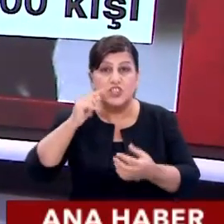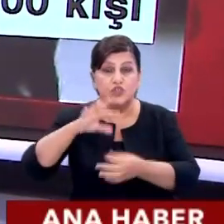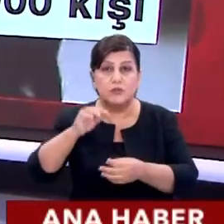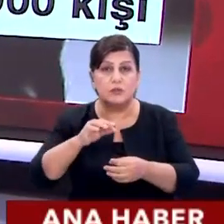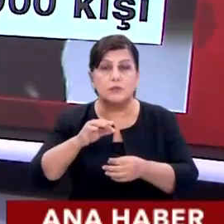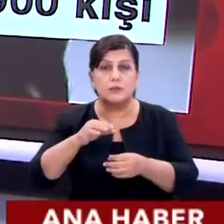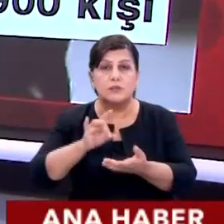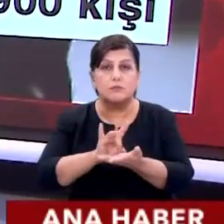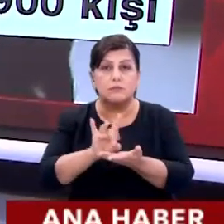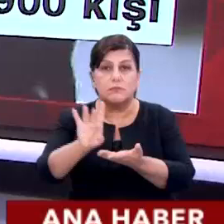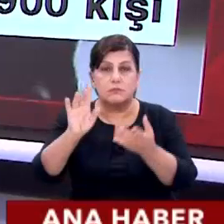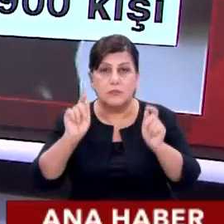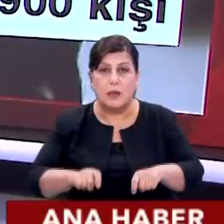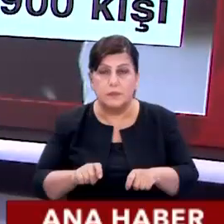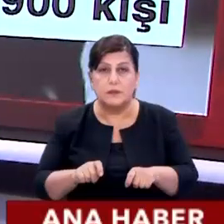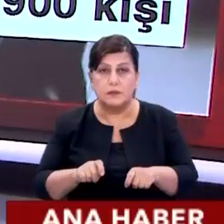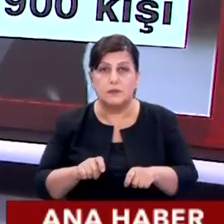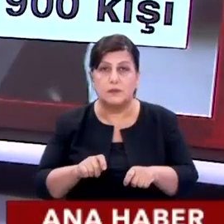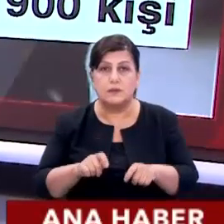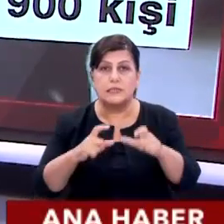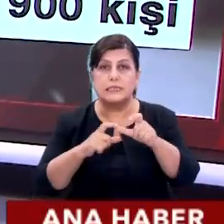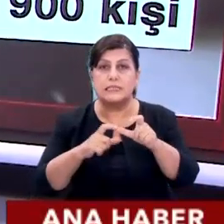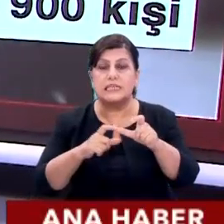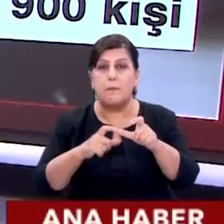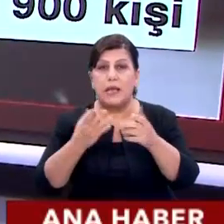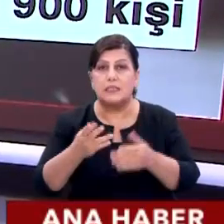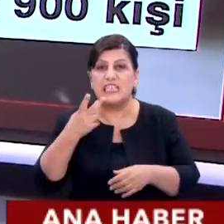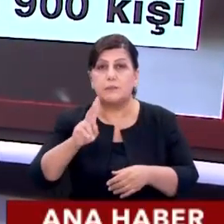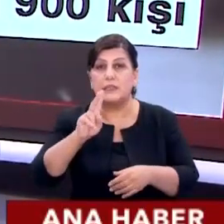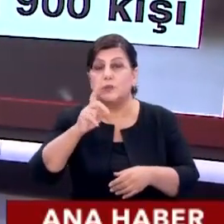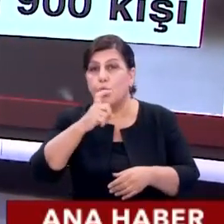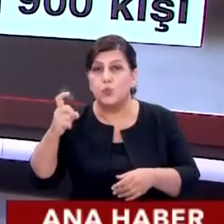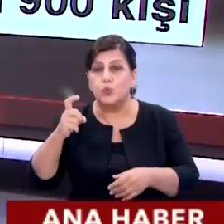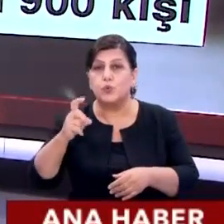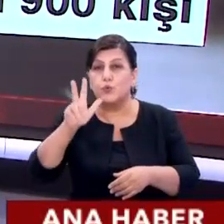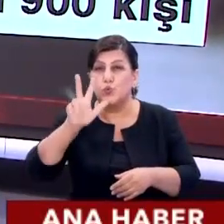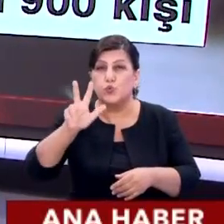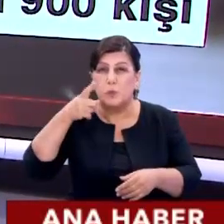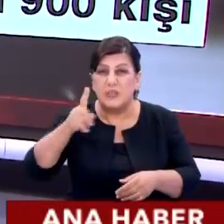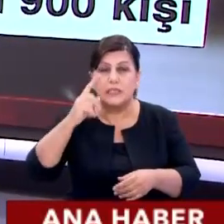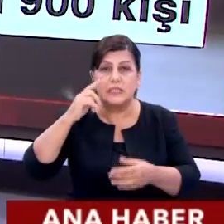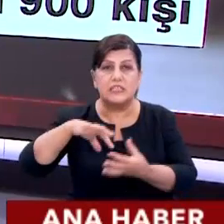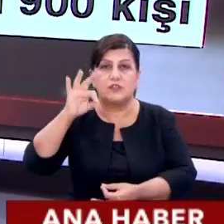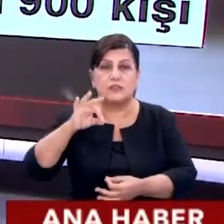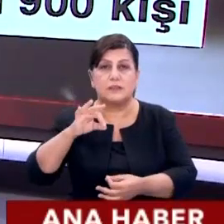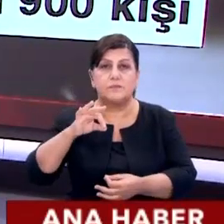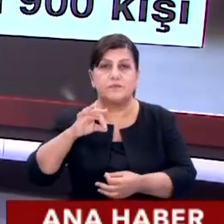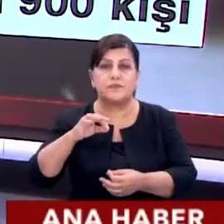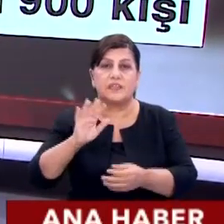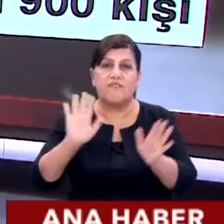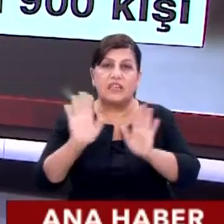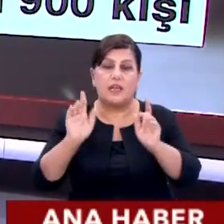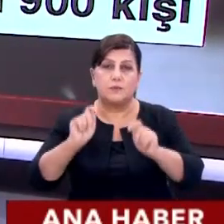yollarımızı ayırıyoruz dedi ve Siemens 2.900 üç bin kişiyle vedalaşacağız